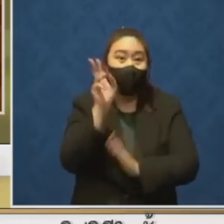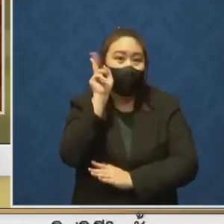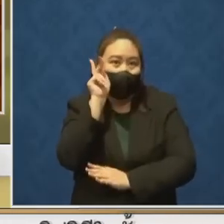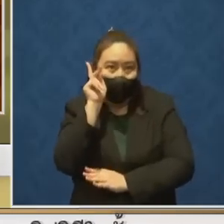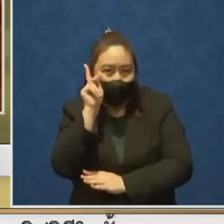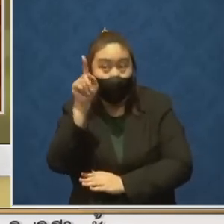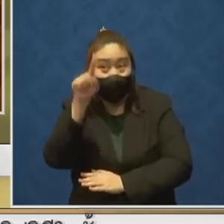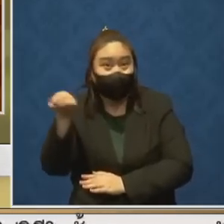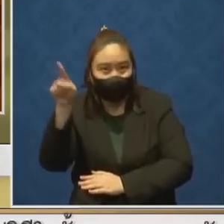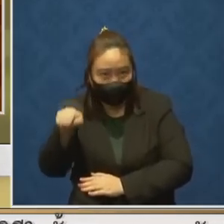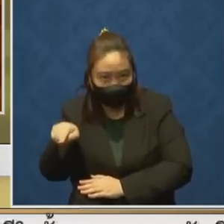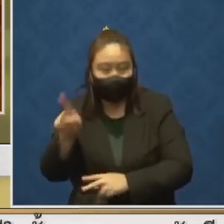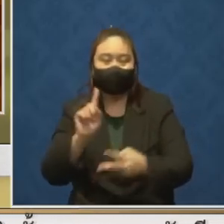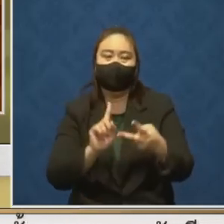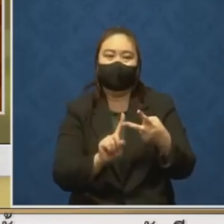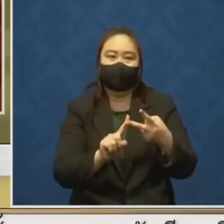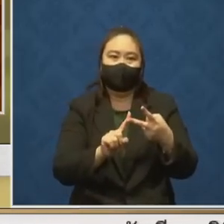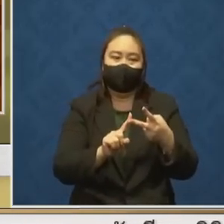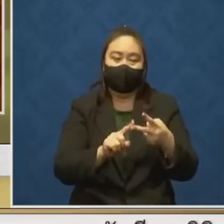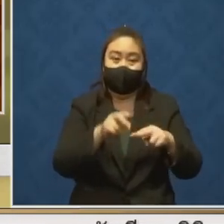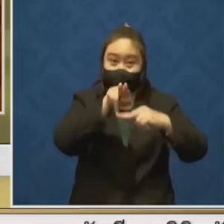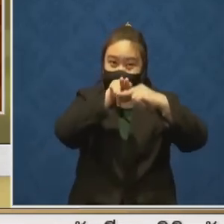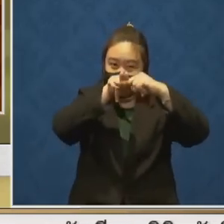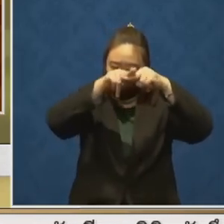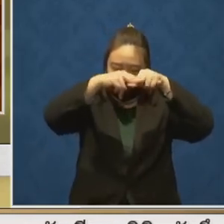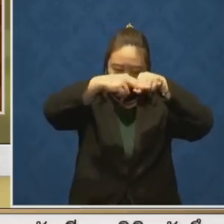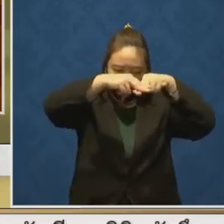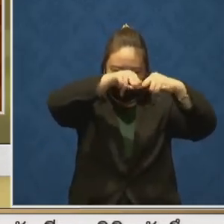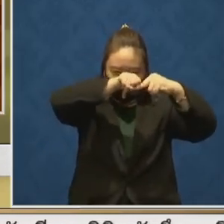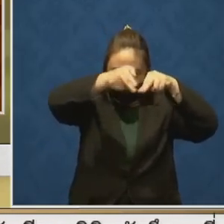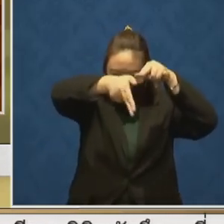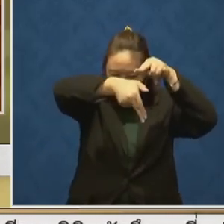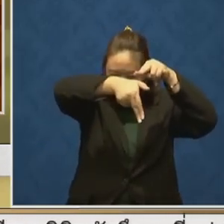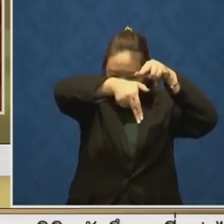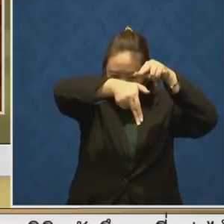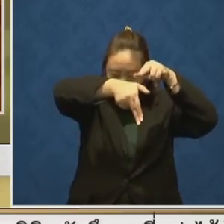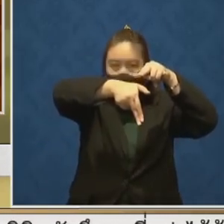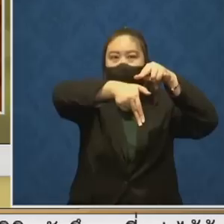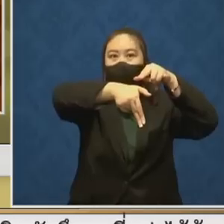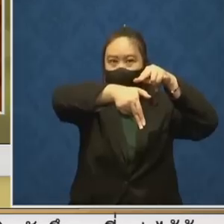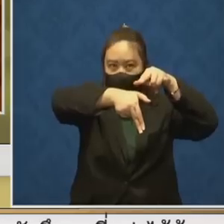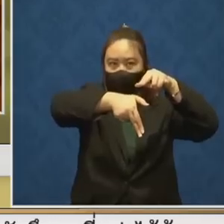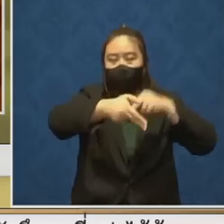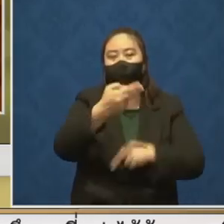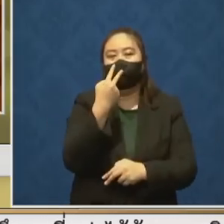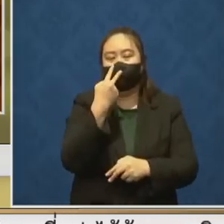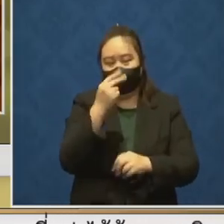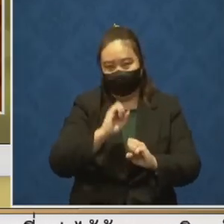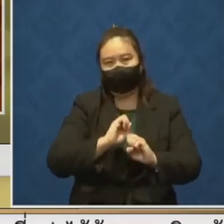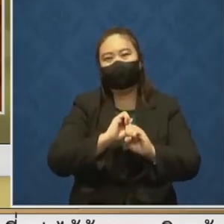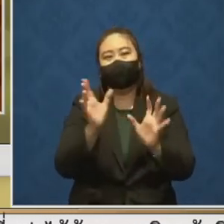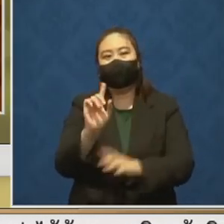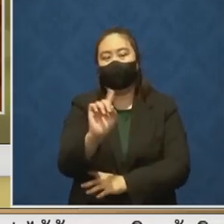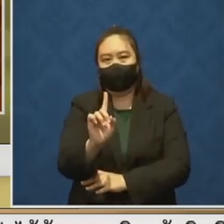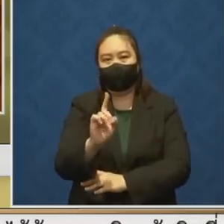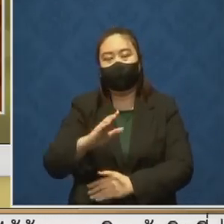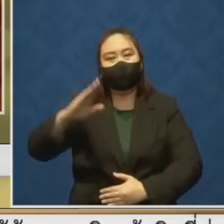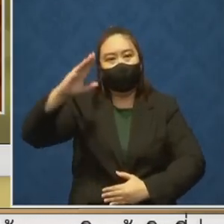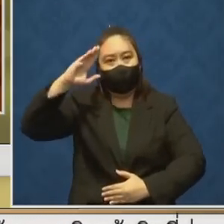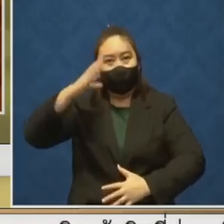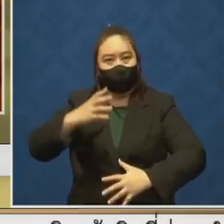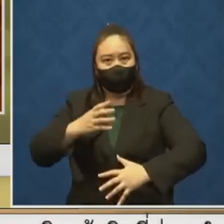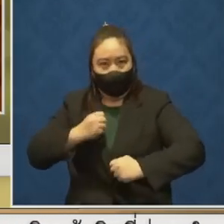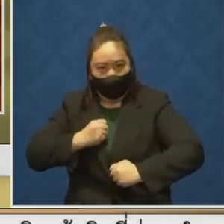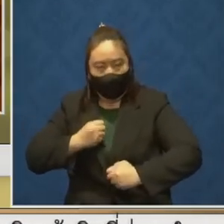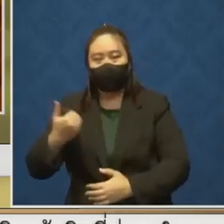ภาภา fingrīและหลกษารภาพถ่ายทางดาวเทียมสาดงให้เห็นว่ากองทะบกได้มผู้